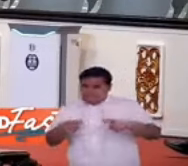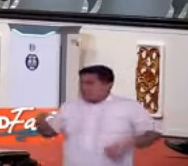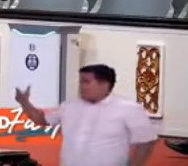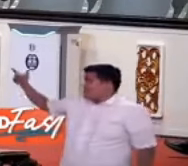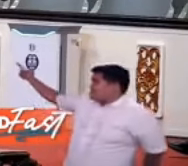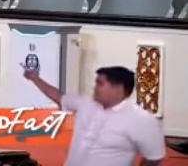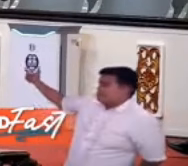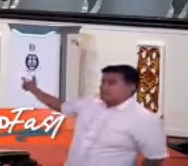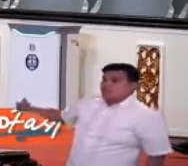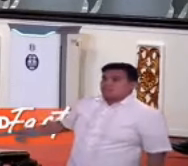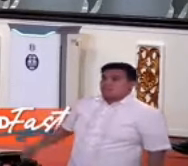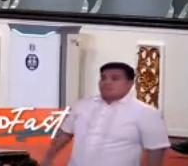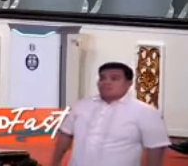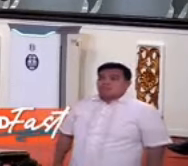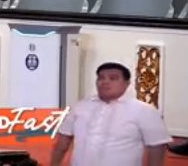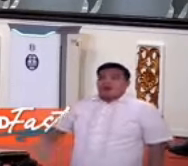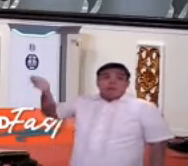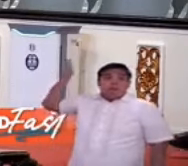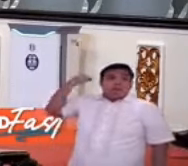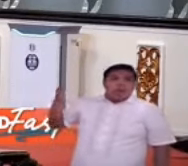asa tapadong.